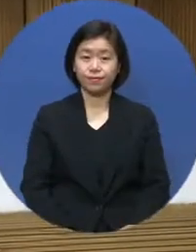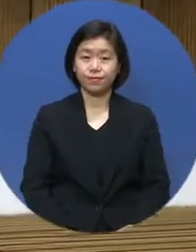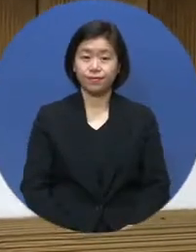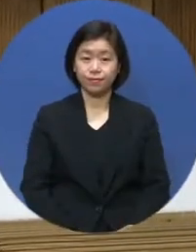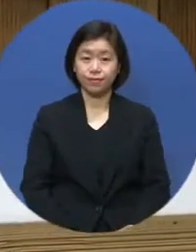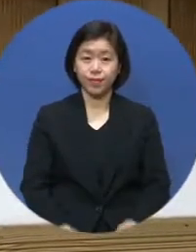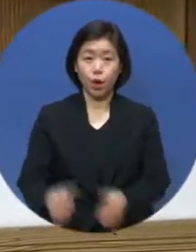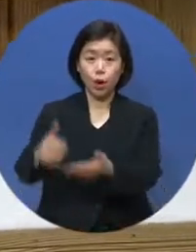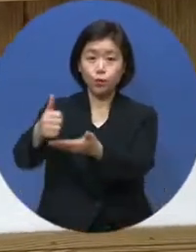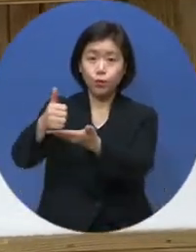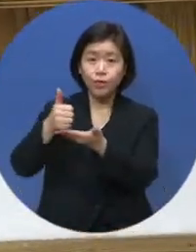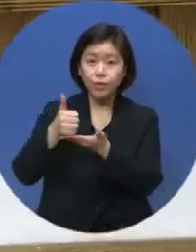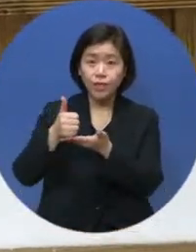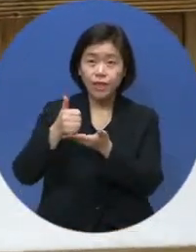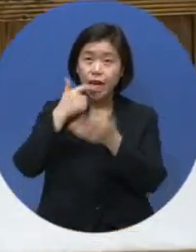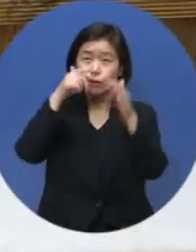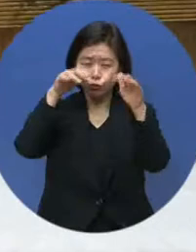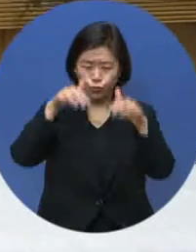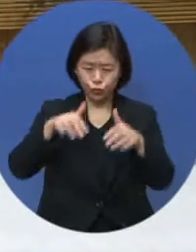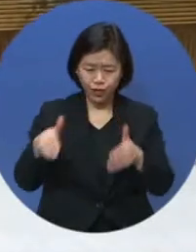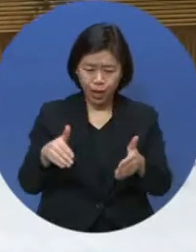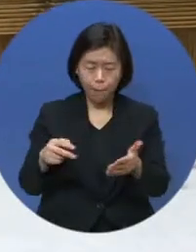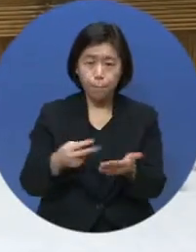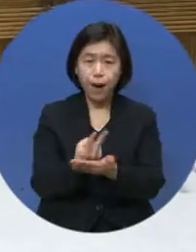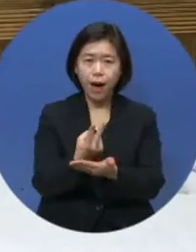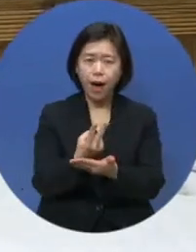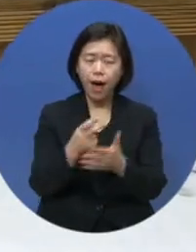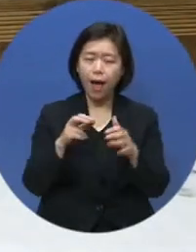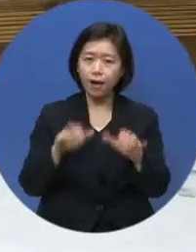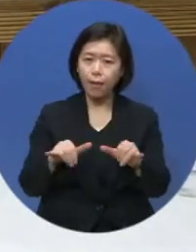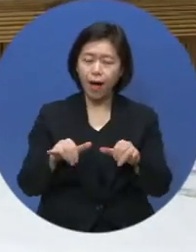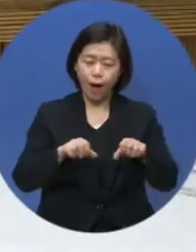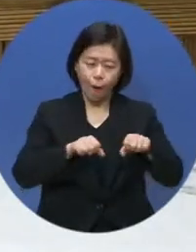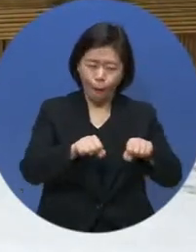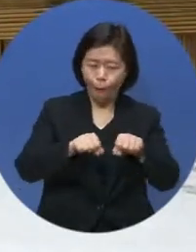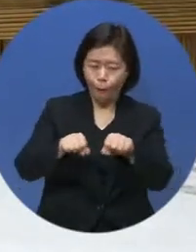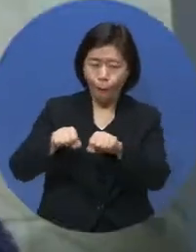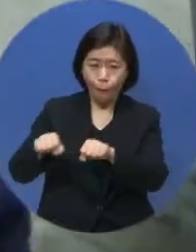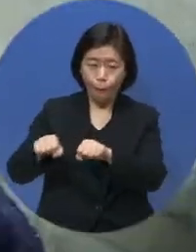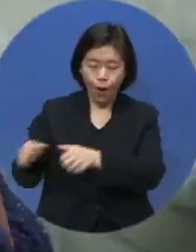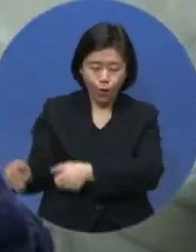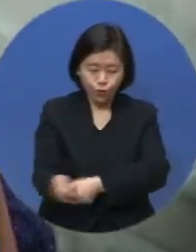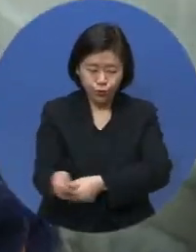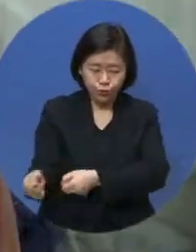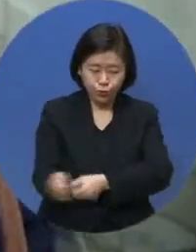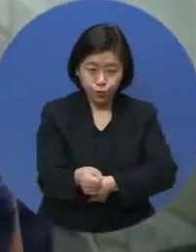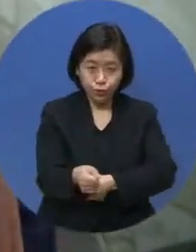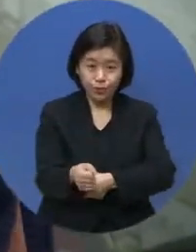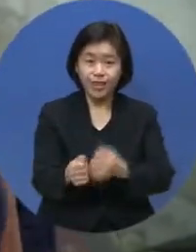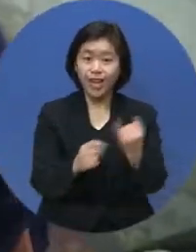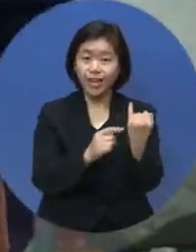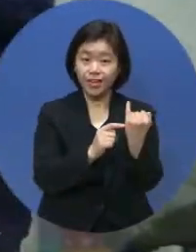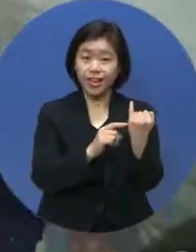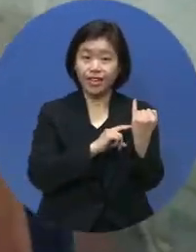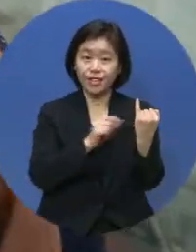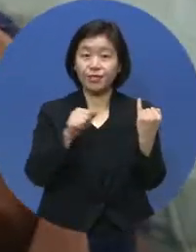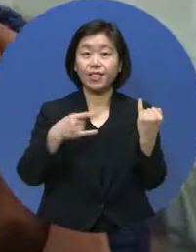행여 손님이 눈길에 미끄러져 넘어지진 않을까. 계단을 쓸고 또 쓰는 희은 씨.